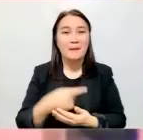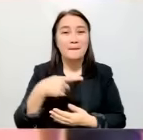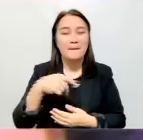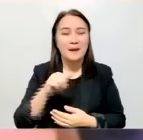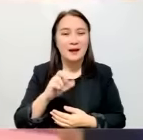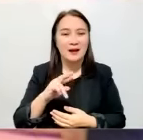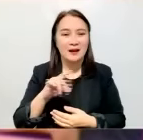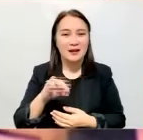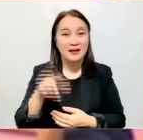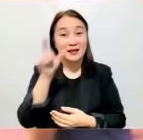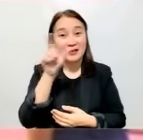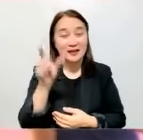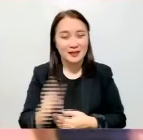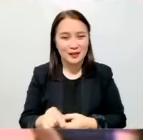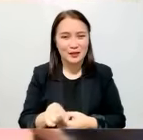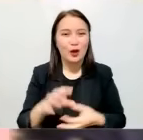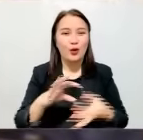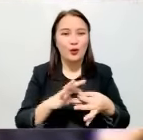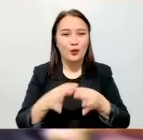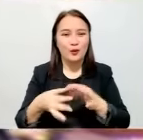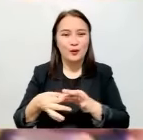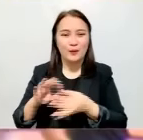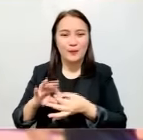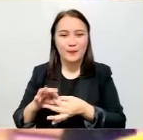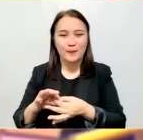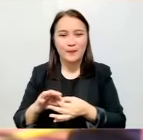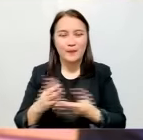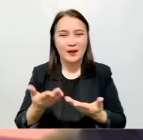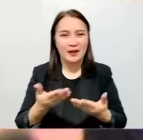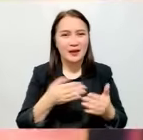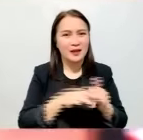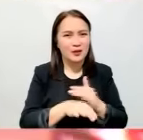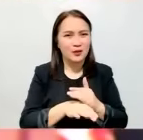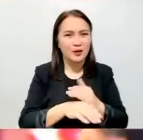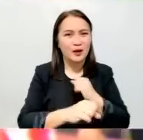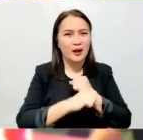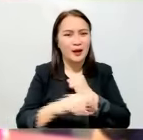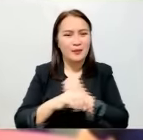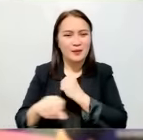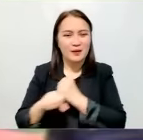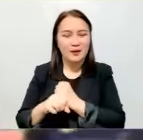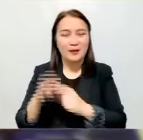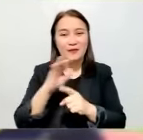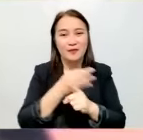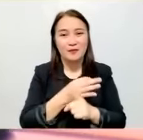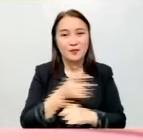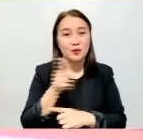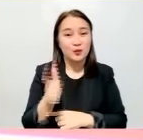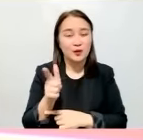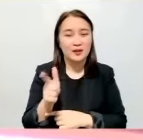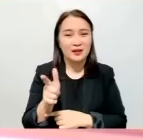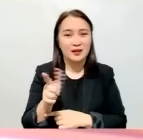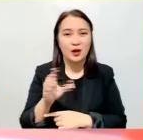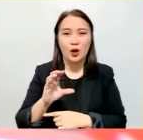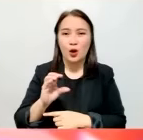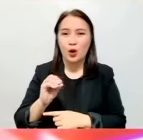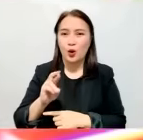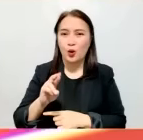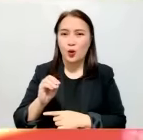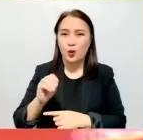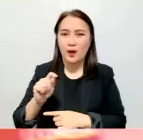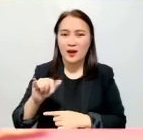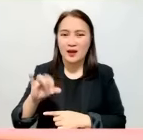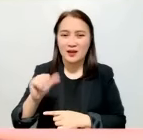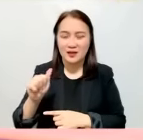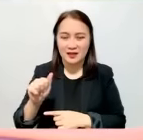ang 2024 season ni Obiena sa isang indoor campaign sa Feb 20 sa Osijek, Croatia. Lipad naman siya pa Berlin sa